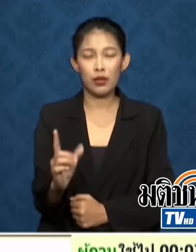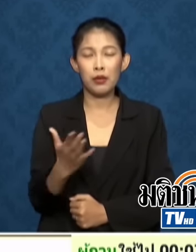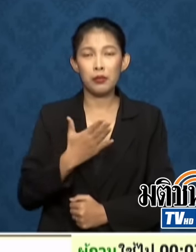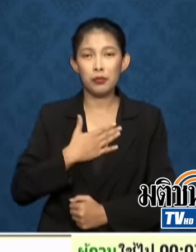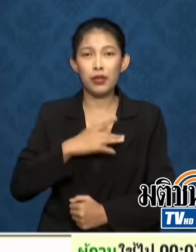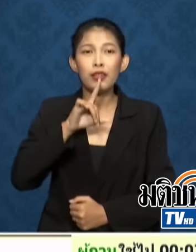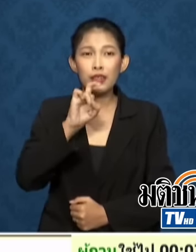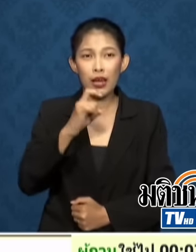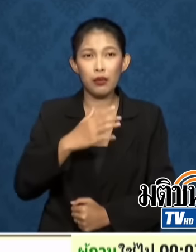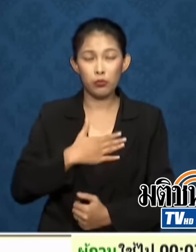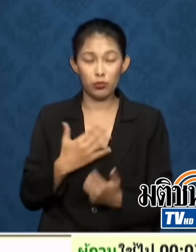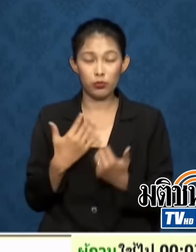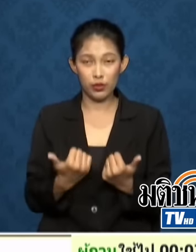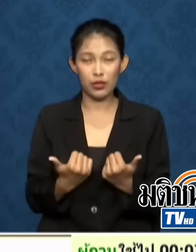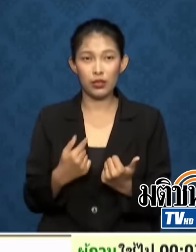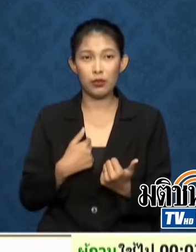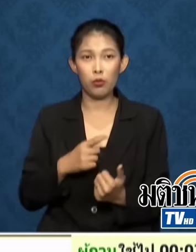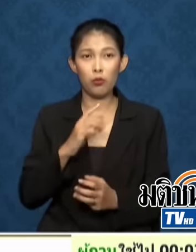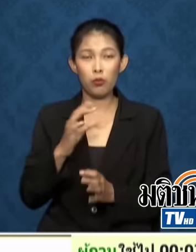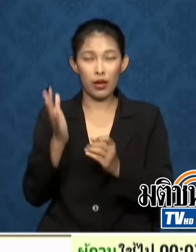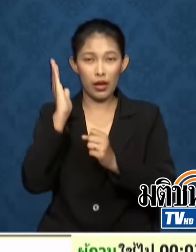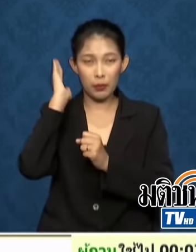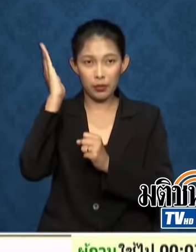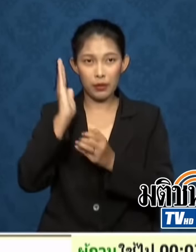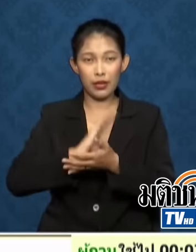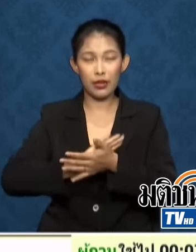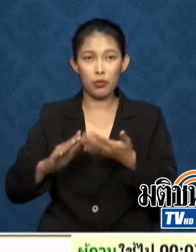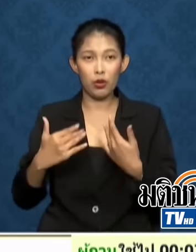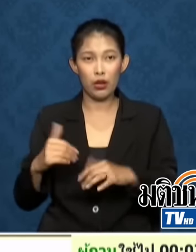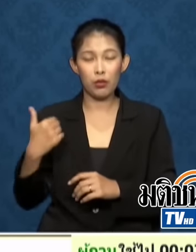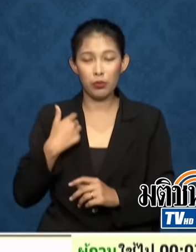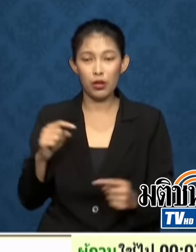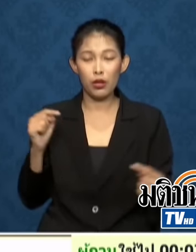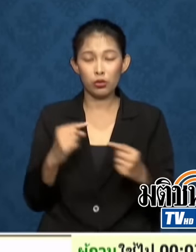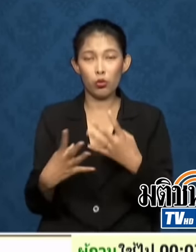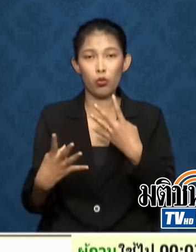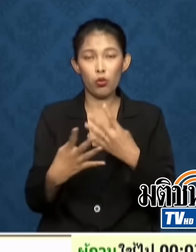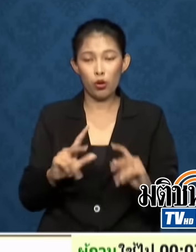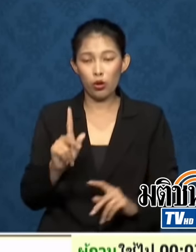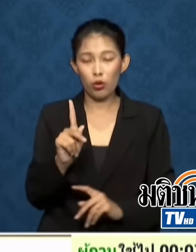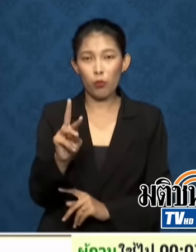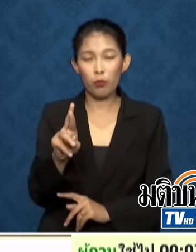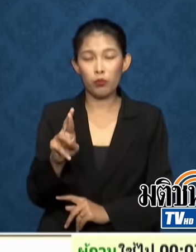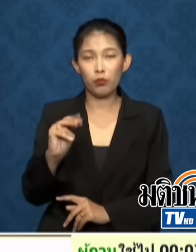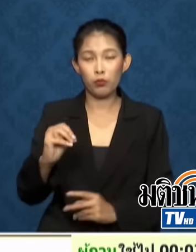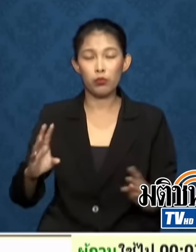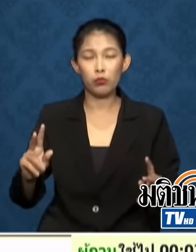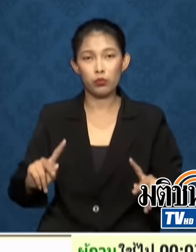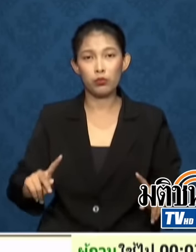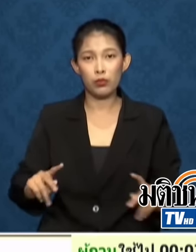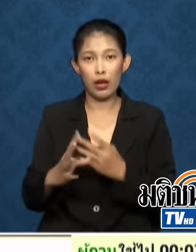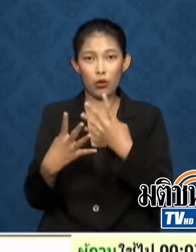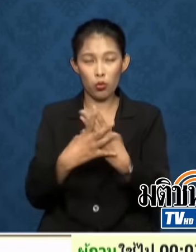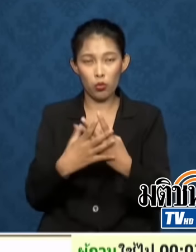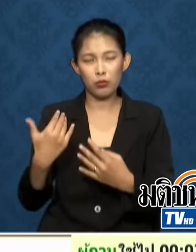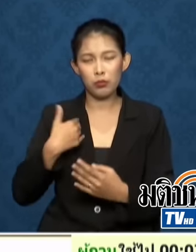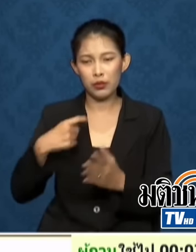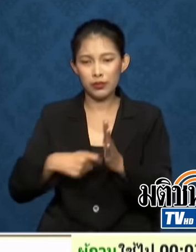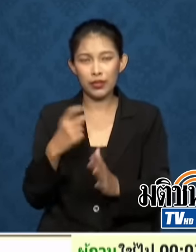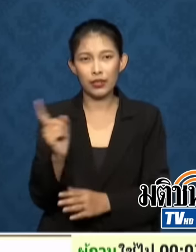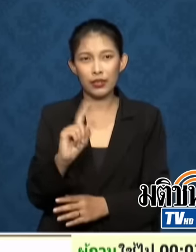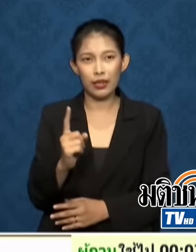ามแม้แต่ครั้งนี้เมื่อผมอภิปรายไปก็ทางกรมราชทัณฑ์เนี่ยเขาก็มองเหตุผลว่า